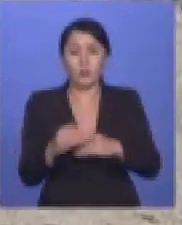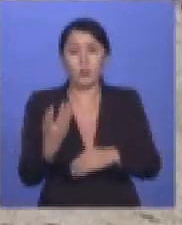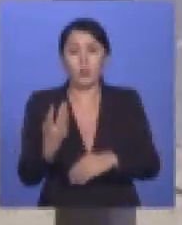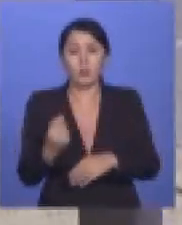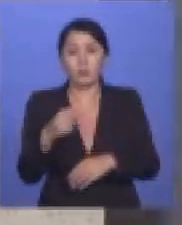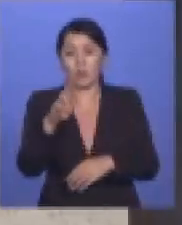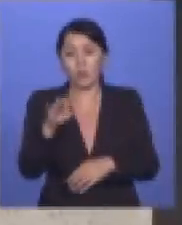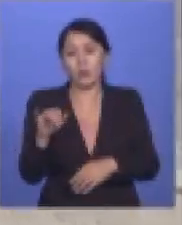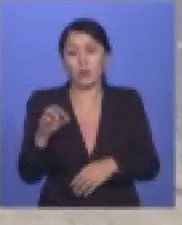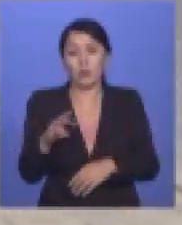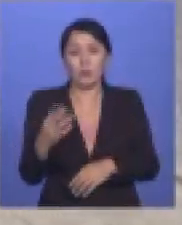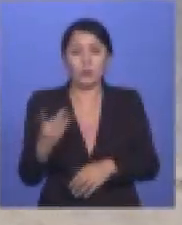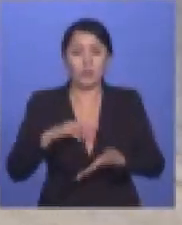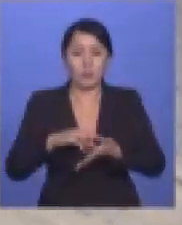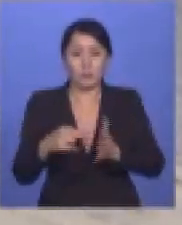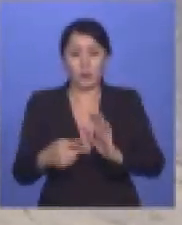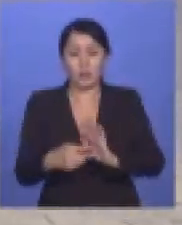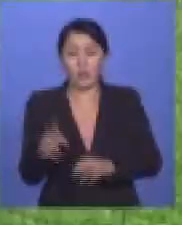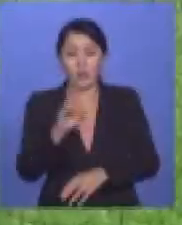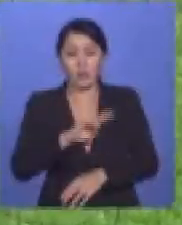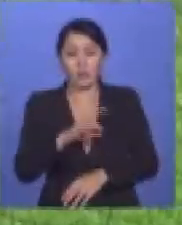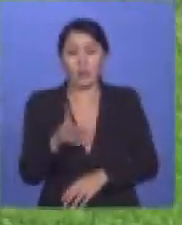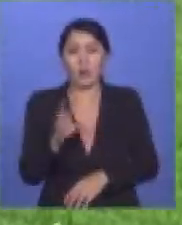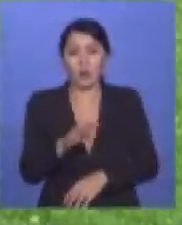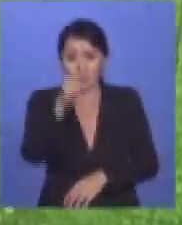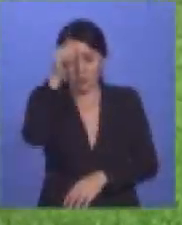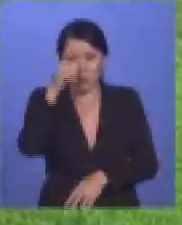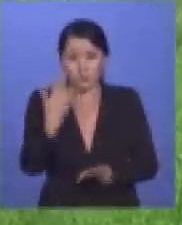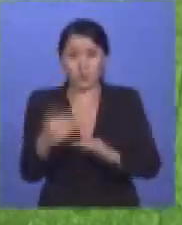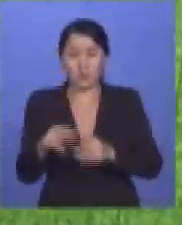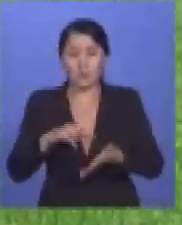құмды әкелу ғана қалған. Жоспар бойынша жұмыс шілде айының соңында